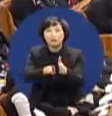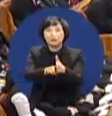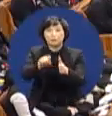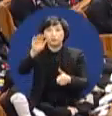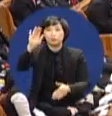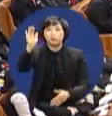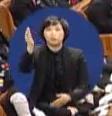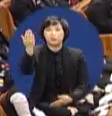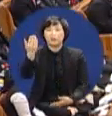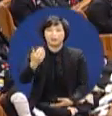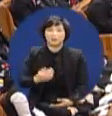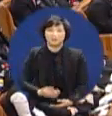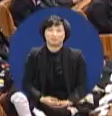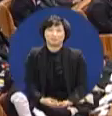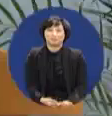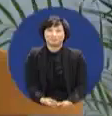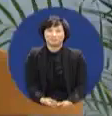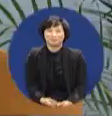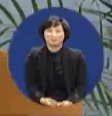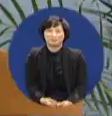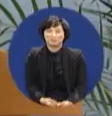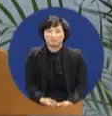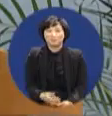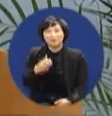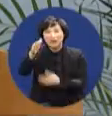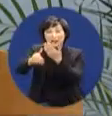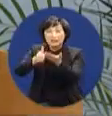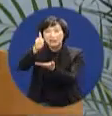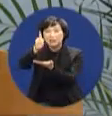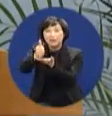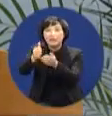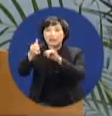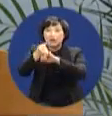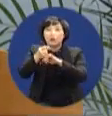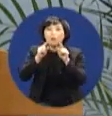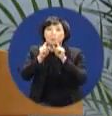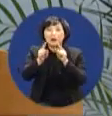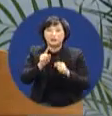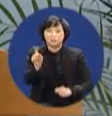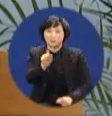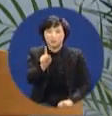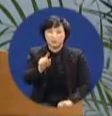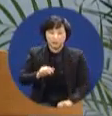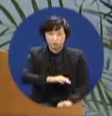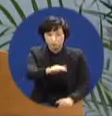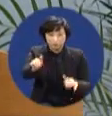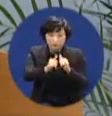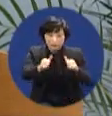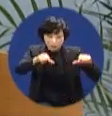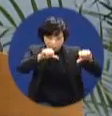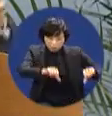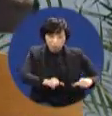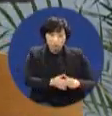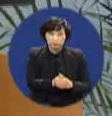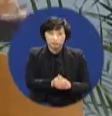믿음입니다. 예, 그래서 하나님의 약속의 말씀은 인간을